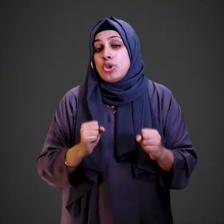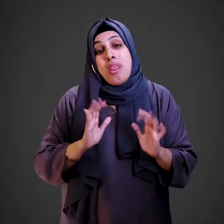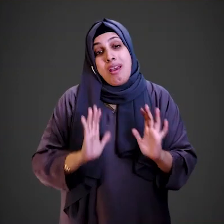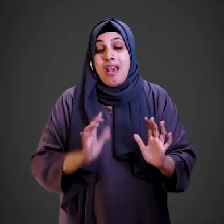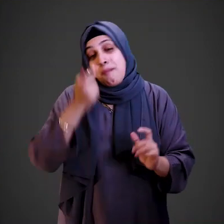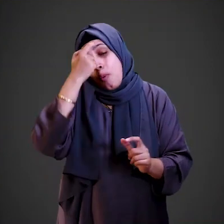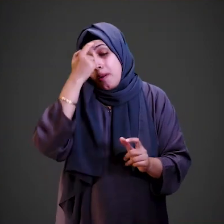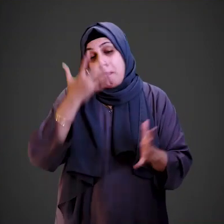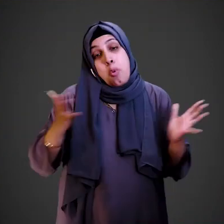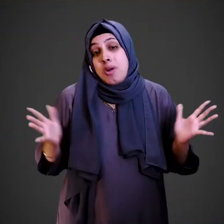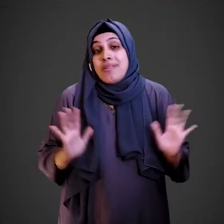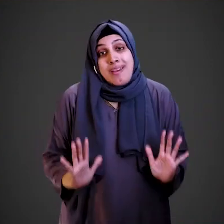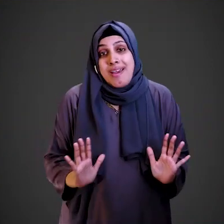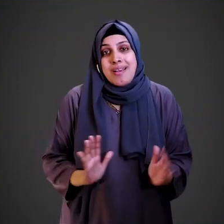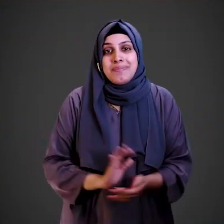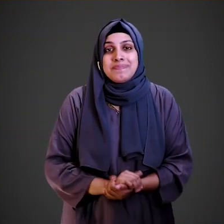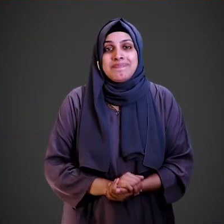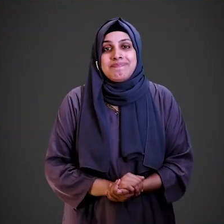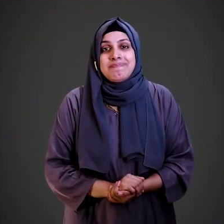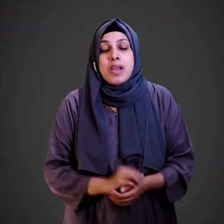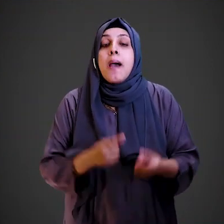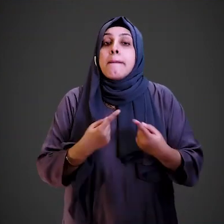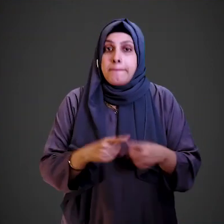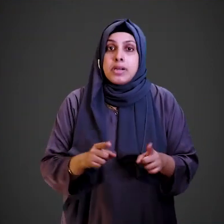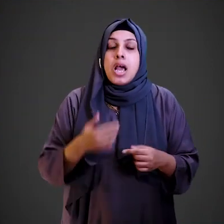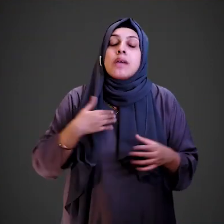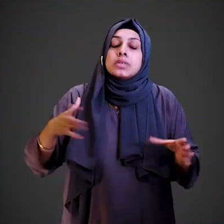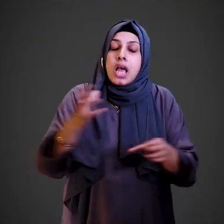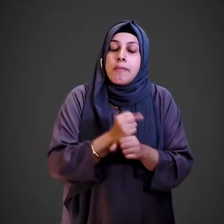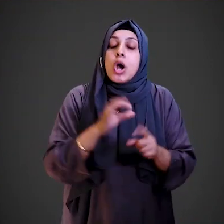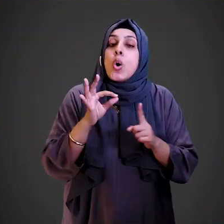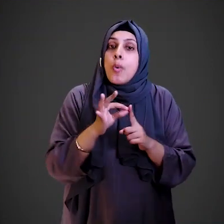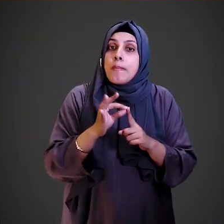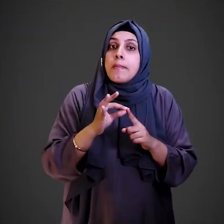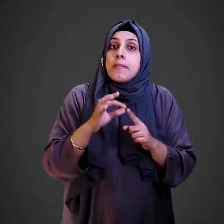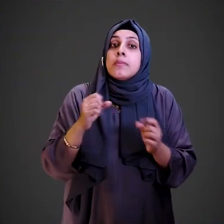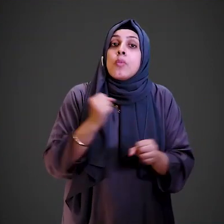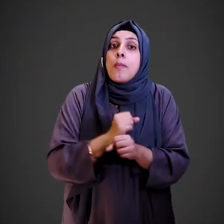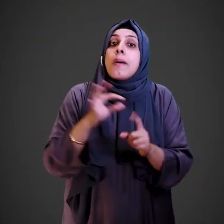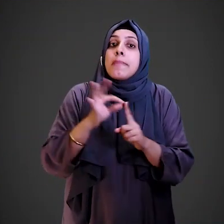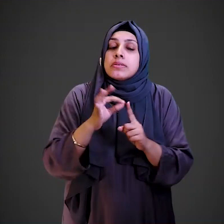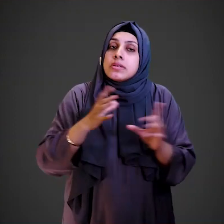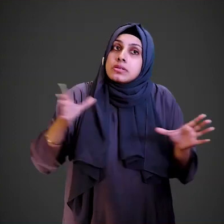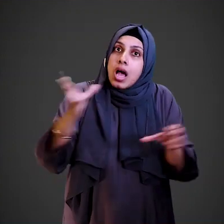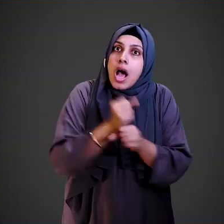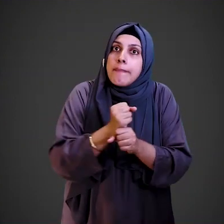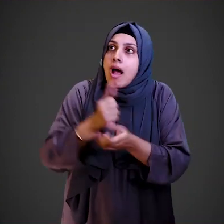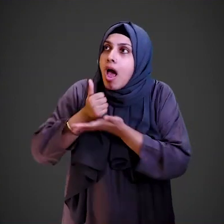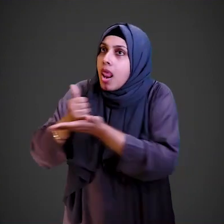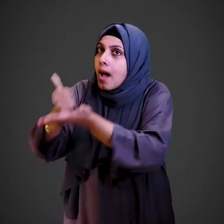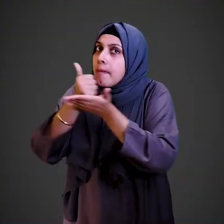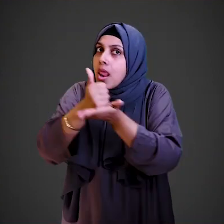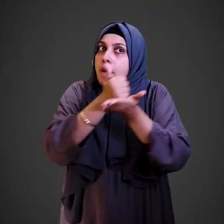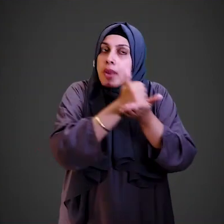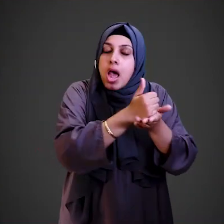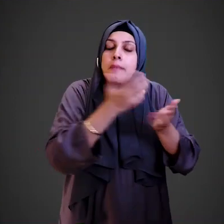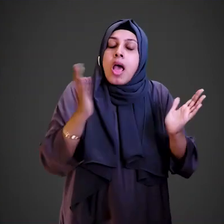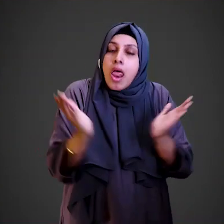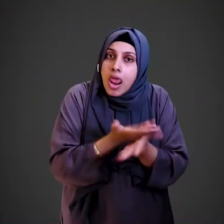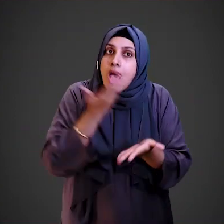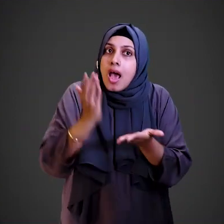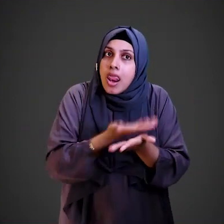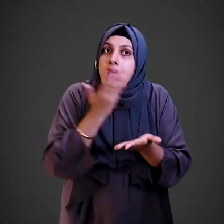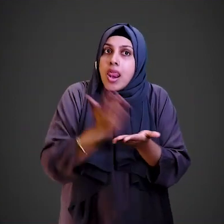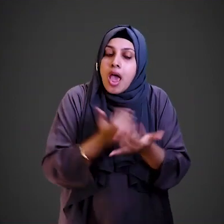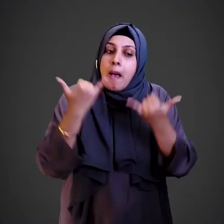بہت بڑا مسئلہ ہے، لیکن پھر بھی حکومت پاکستان ہر وقت فلاحی منصوبے لانچ کر رہی